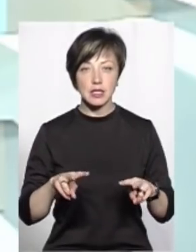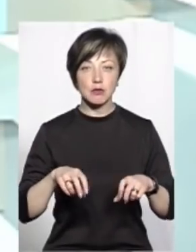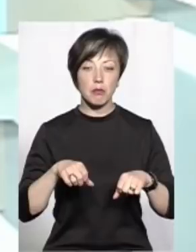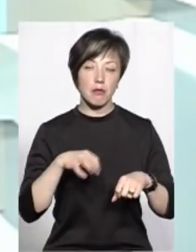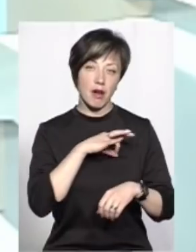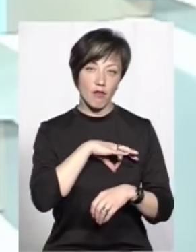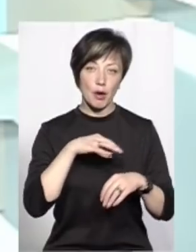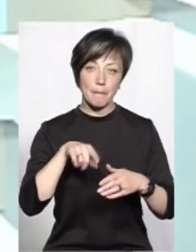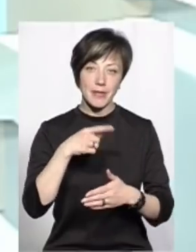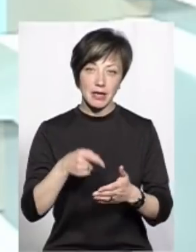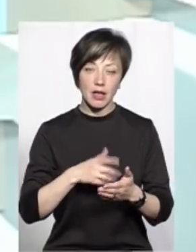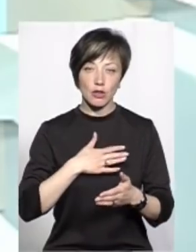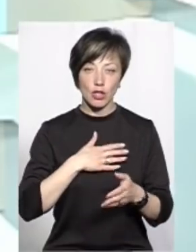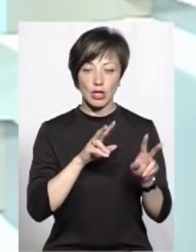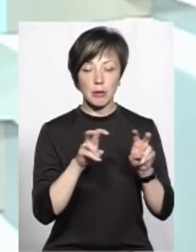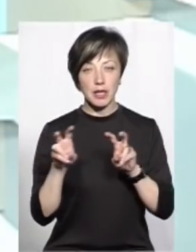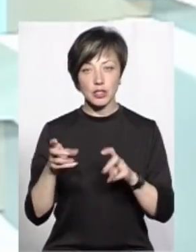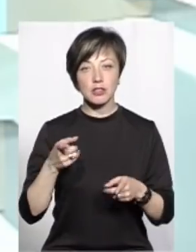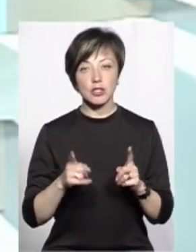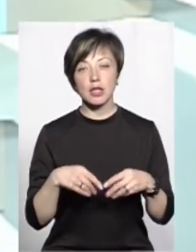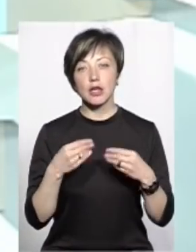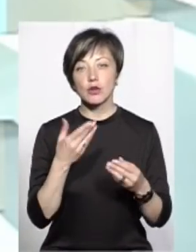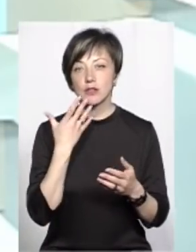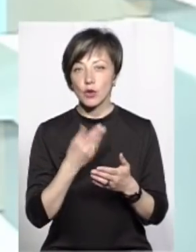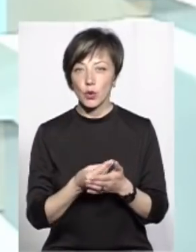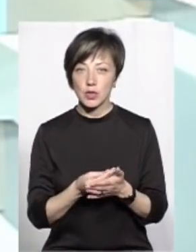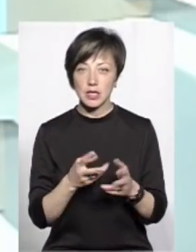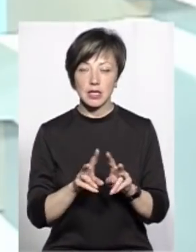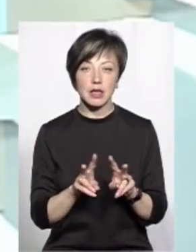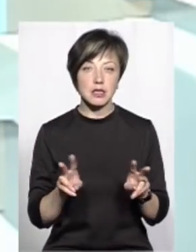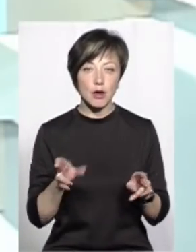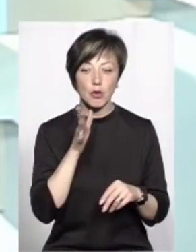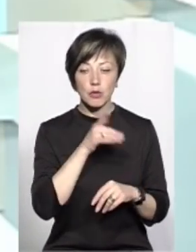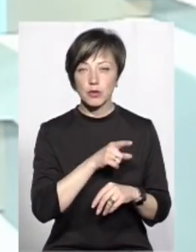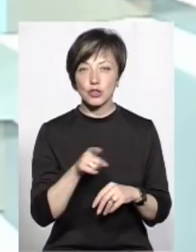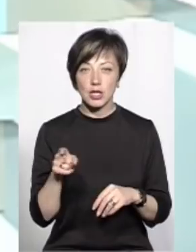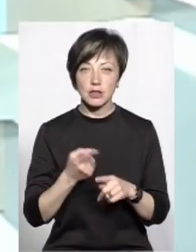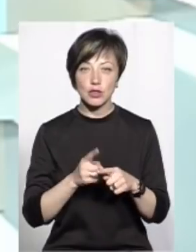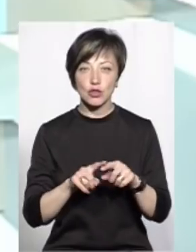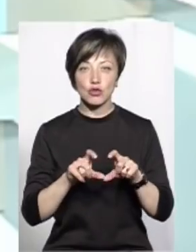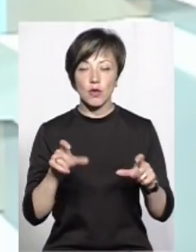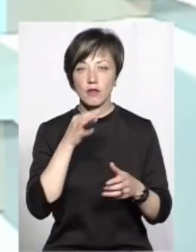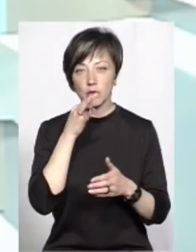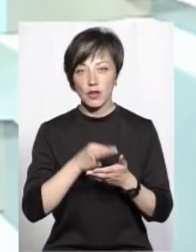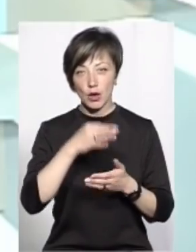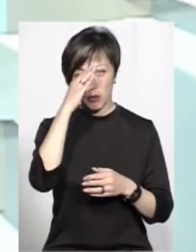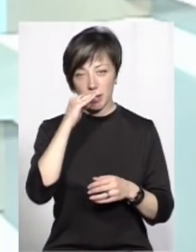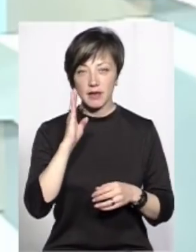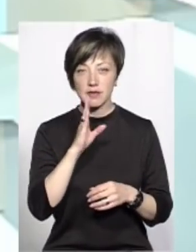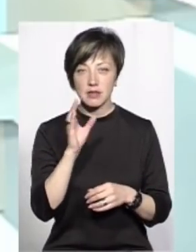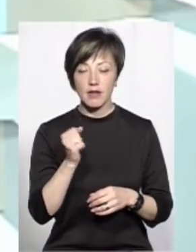правових питань наших тематичних, вони, звичайно, дають якусь свою оцінку. Так само під час цієї школи відповідального батьківства,